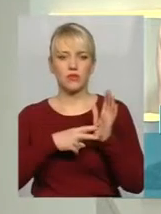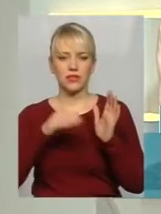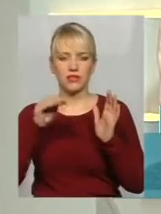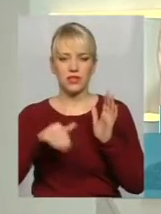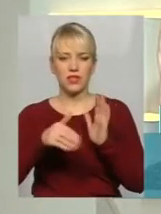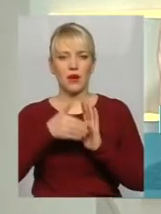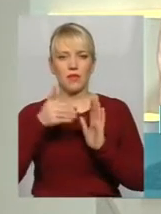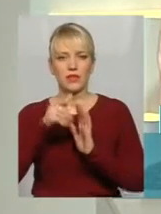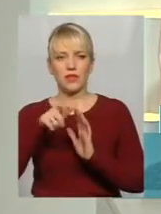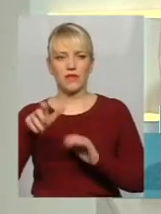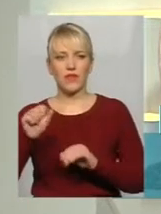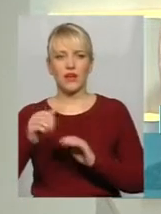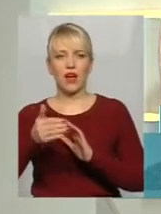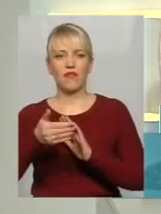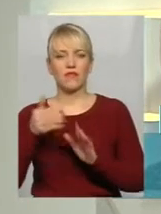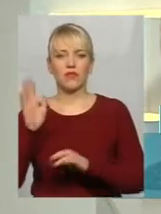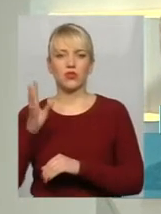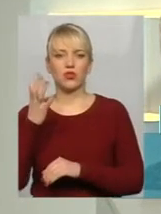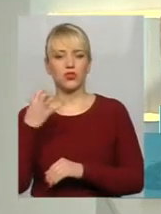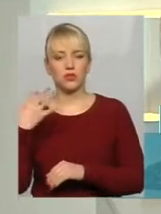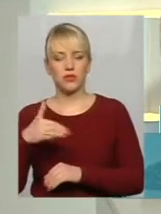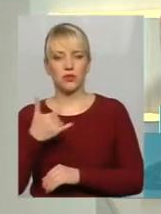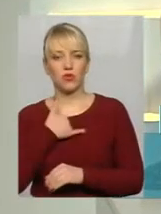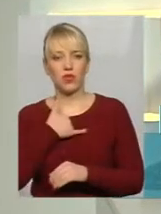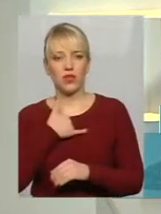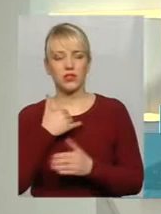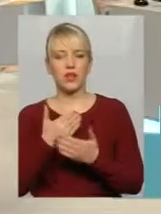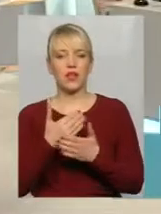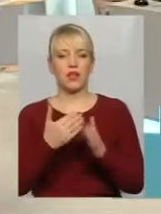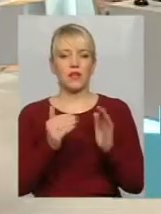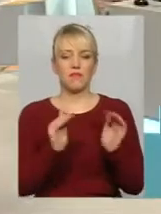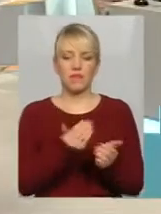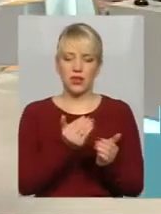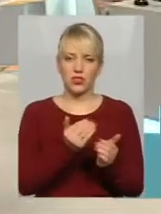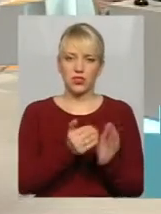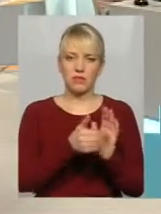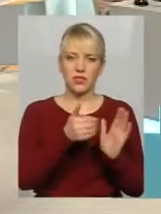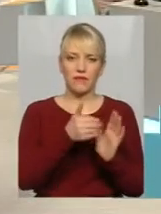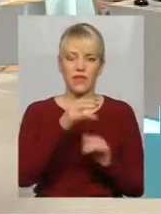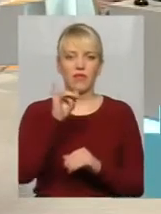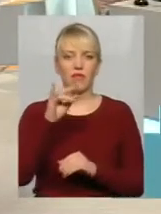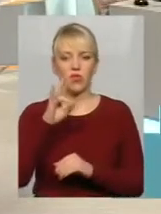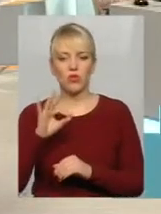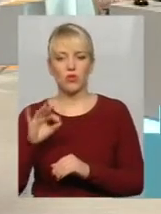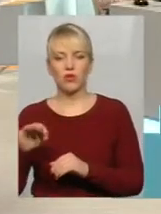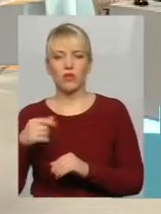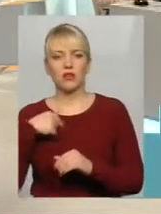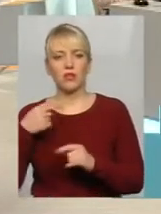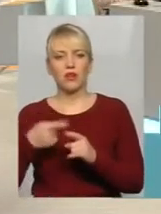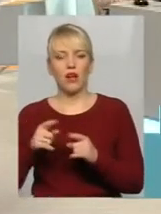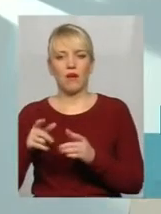а призивають 450. От у нас призовників виходить, що менше, а призивають більше. Враховують специфіку району